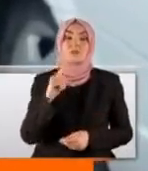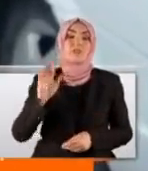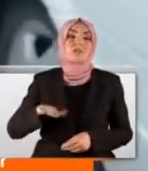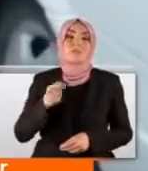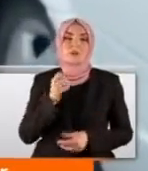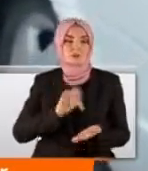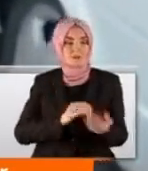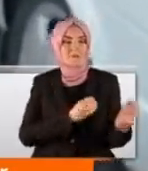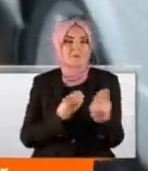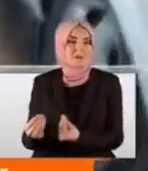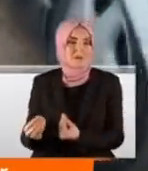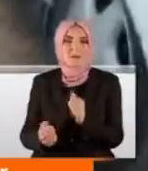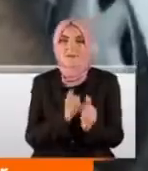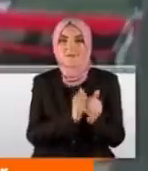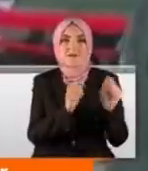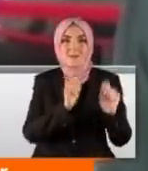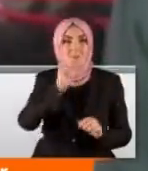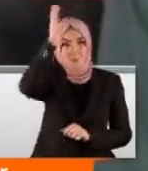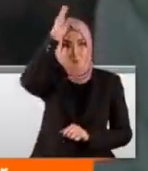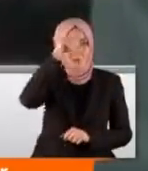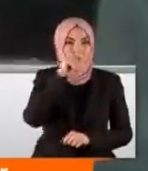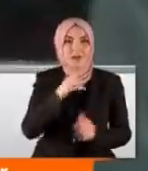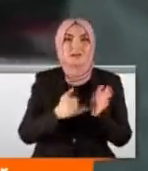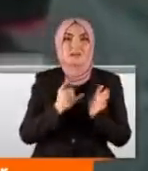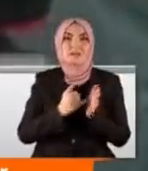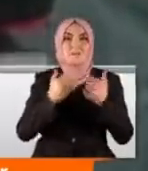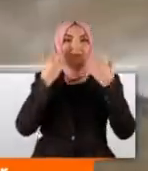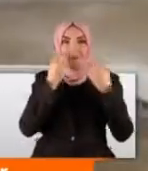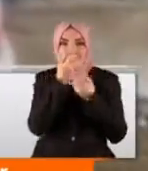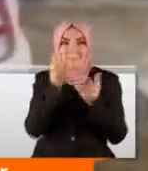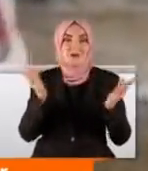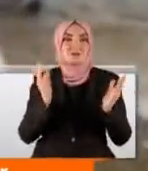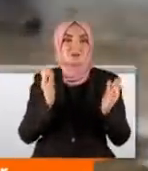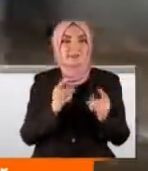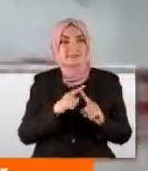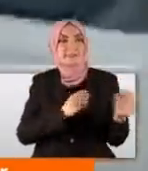kesildi. Dövüştürülen horozlarsa Gaziantep Hayvanat Bahçesi'ne teslim edildi.